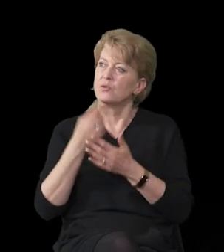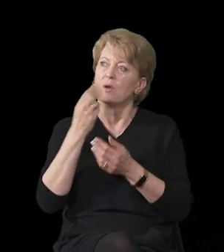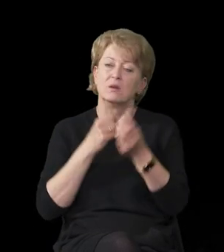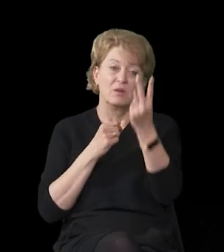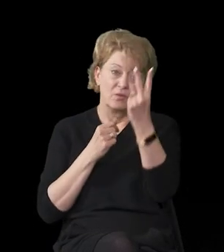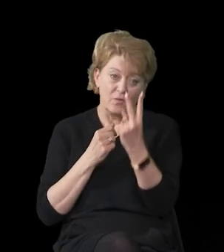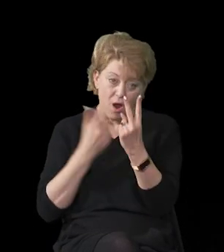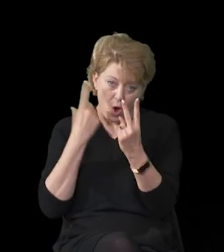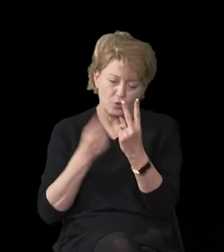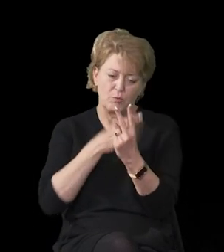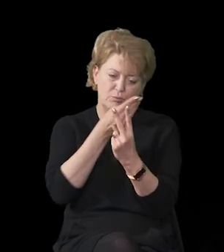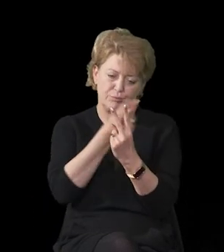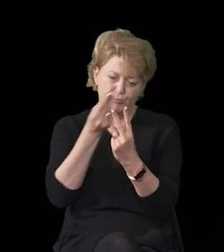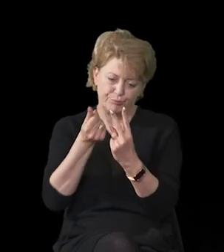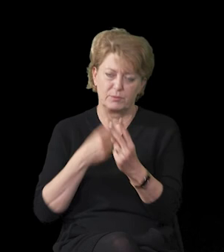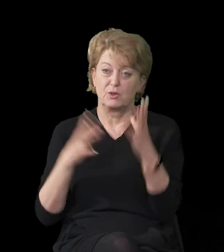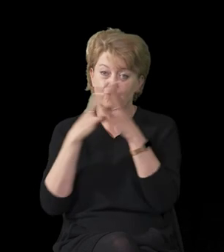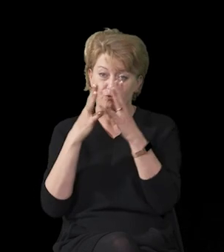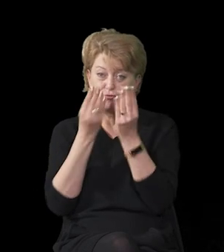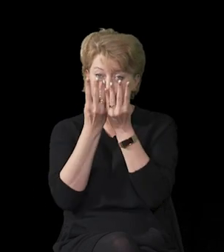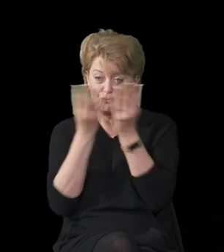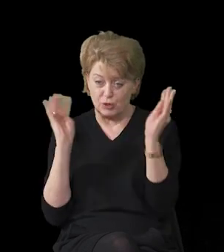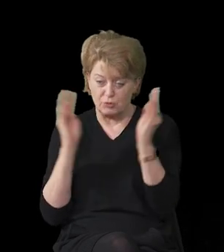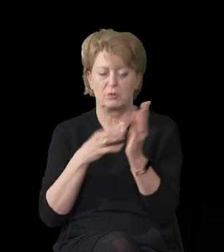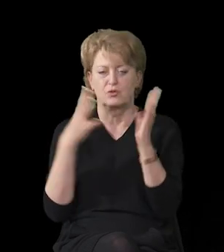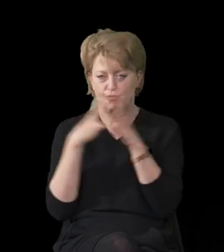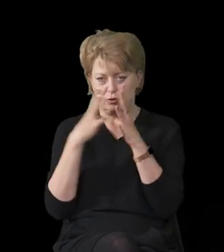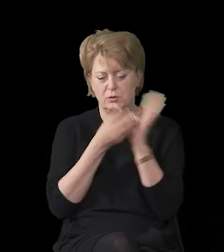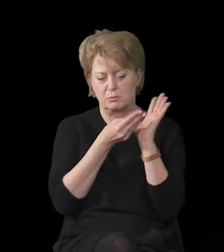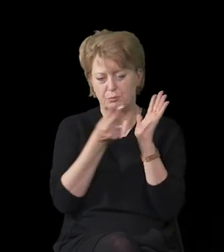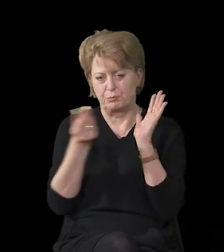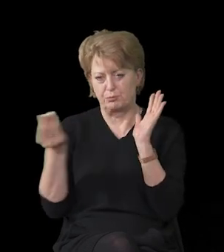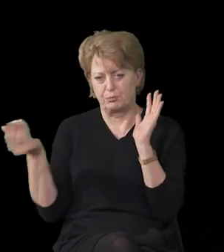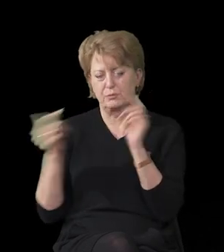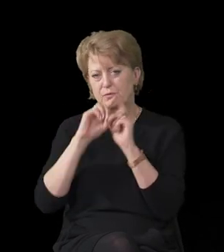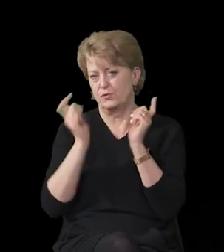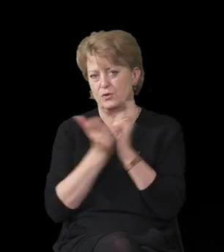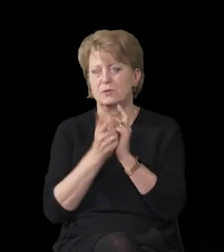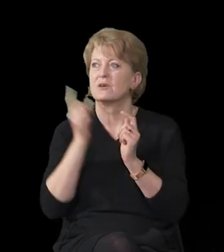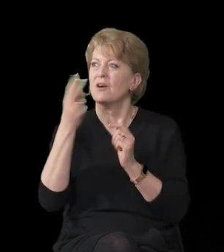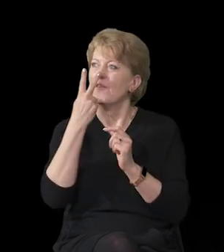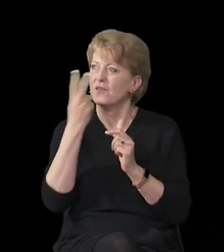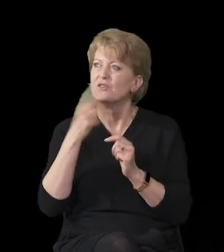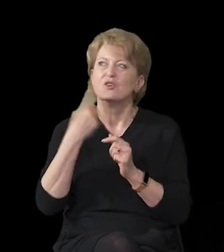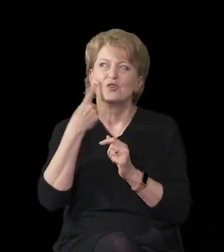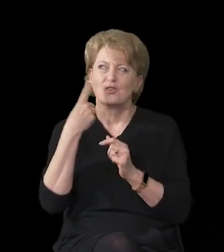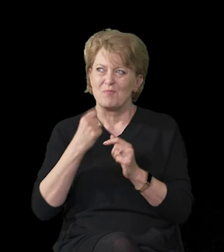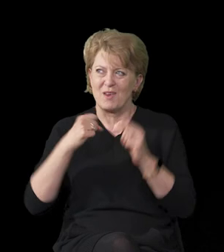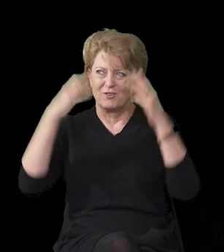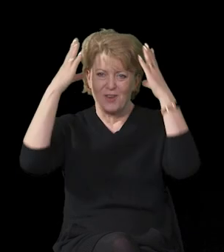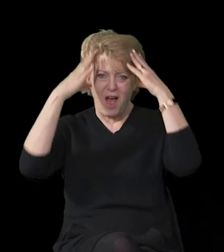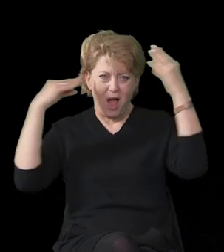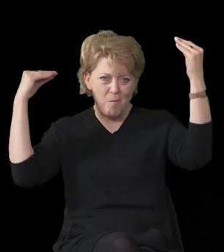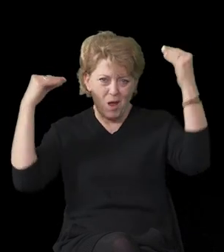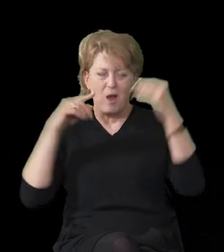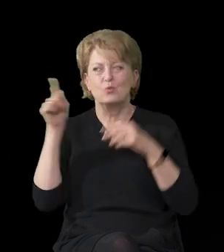wiosce. A tu młodzi chłopcy, ten po prawej stronie ma taki śmieszny kapelutek na głowie i wtedy, kiedy tam byłem, to był absolutny krzyk